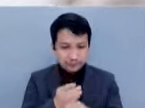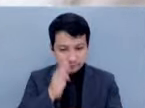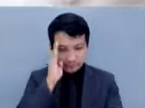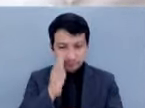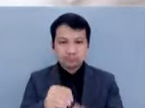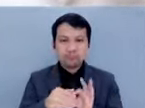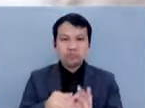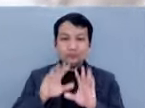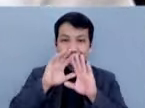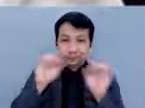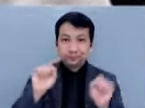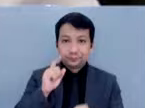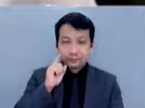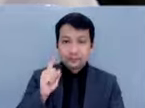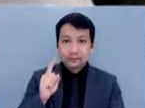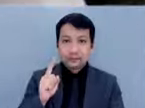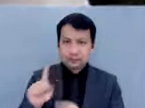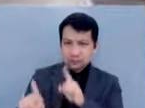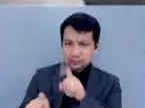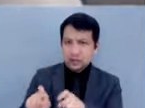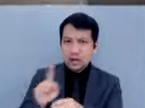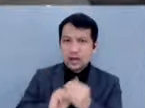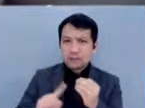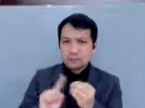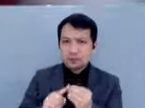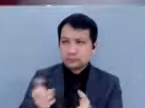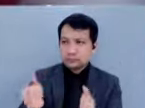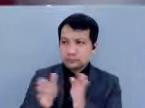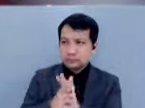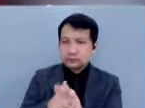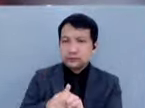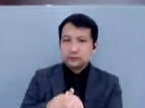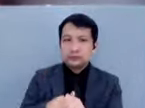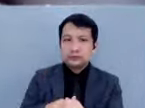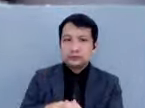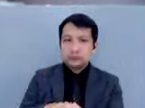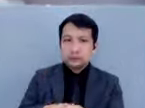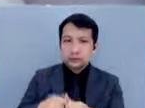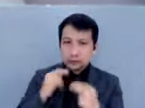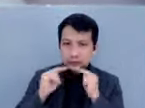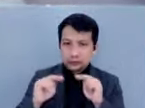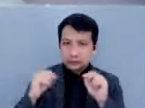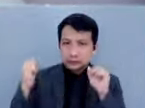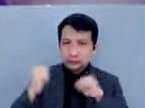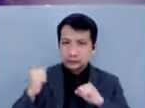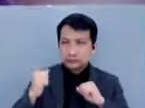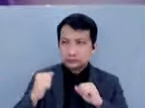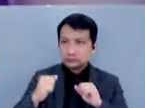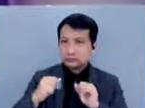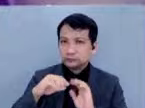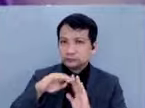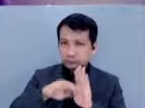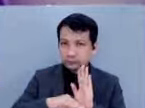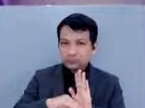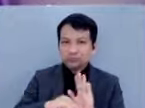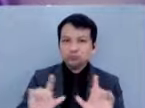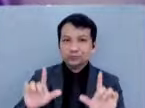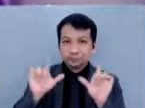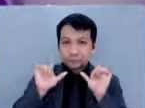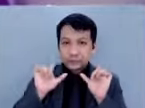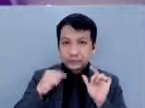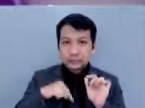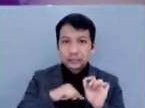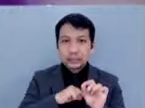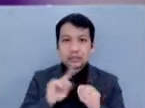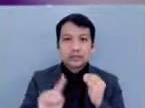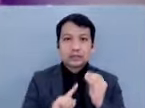Pangulong Bongbong Marcos nang tanungin tungkol sa hininging kondisyon ni Kingdom of Jesus Christ founder Pastor Apollo Kibuloy. Wanted ang pastor matapos mag-issue